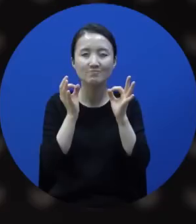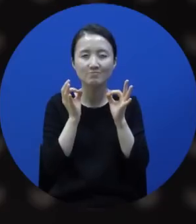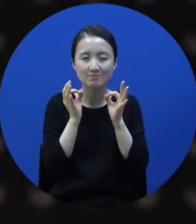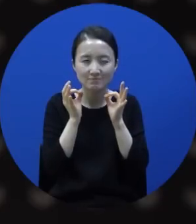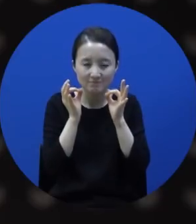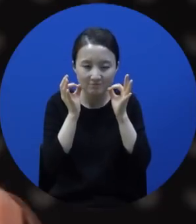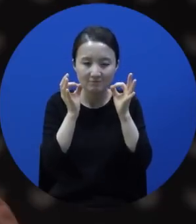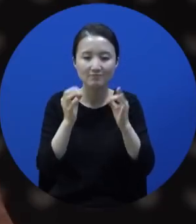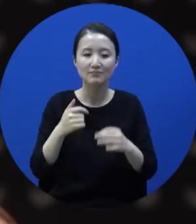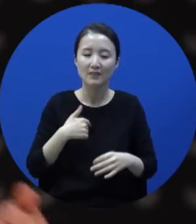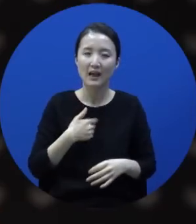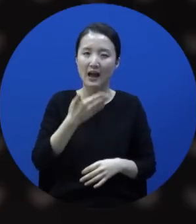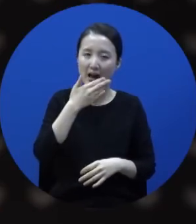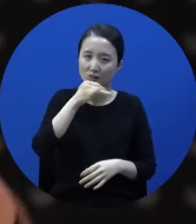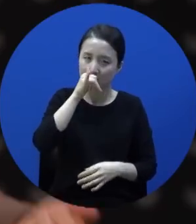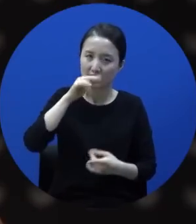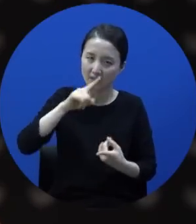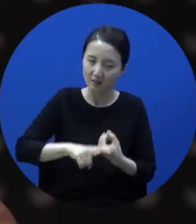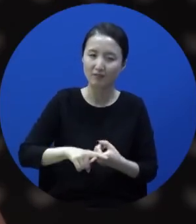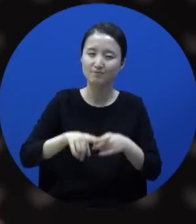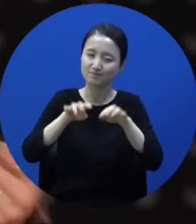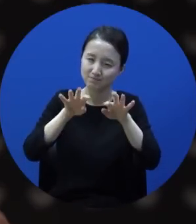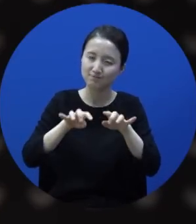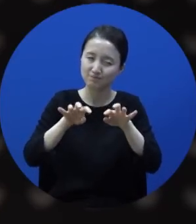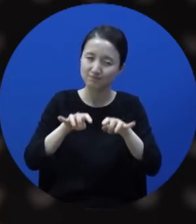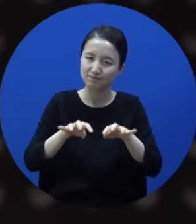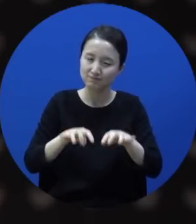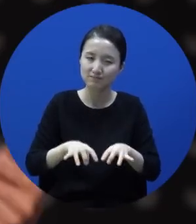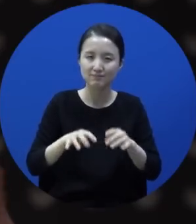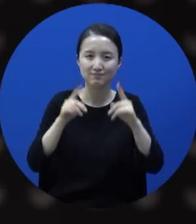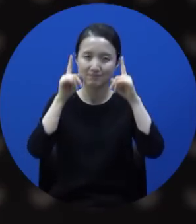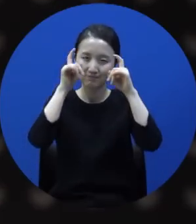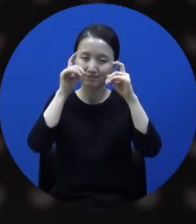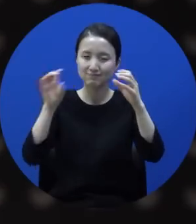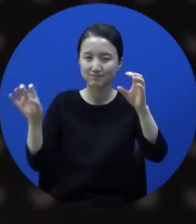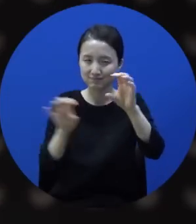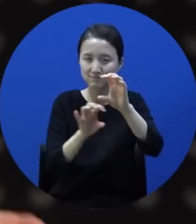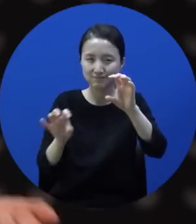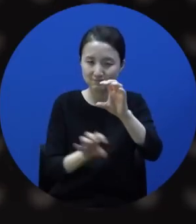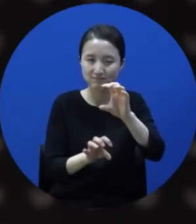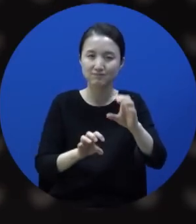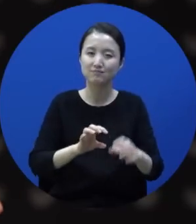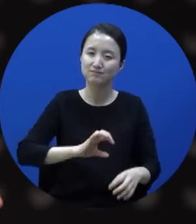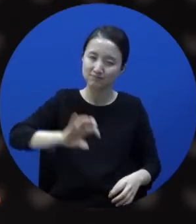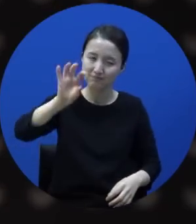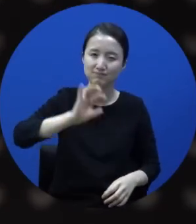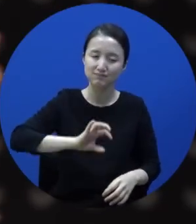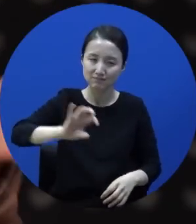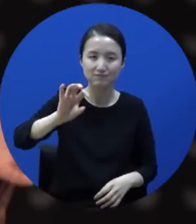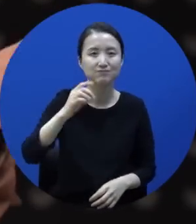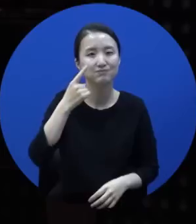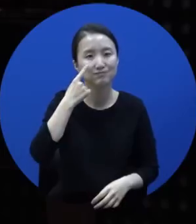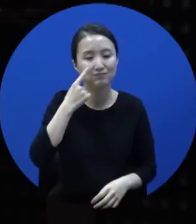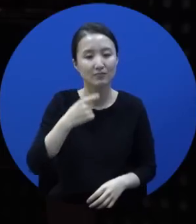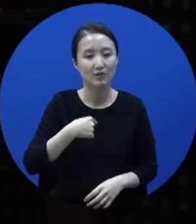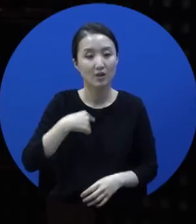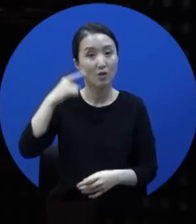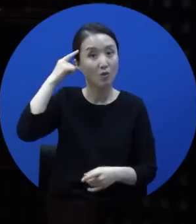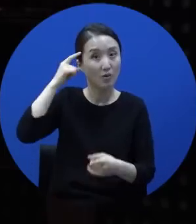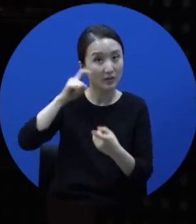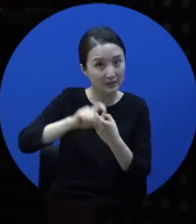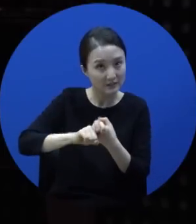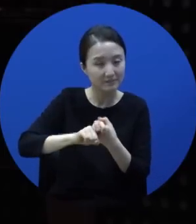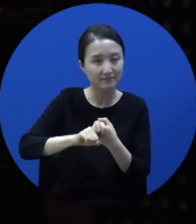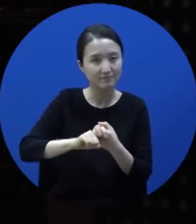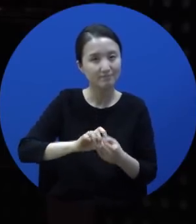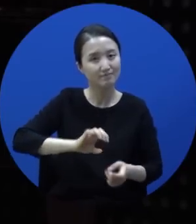익숙해질 때까지 내가 편안하게 작업을 해서 글을 써보고 사진을 올려보고 사람들과 소통을 해보면서 나의 관심 주제이기